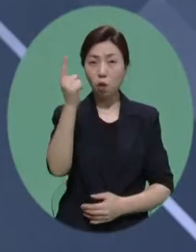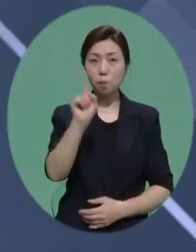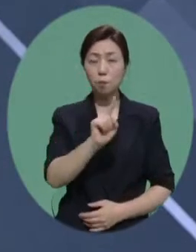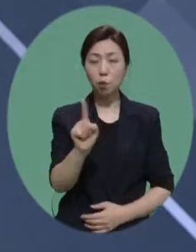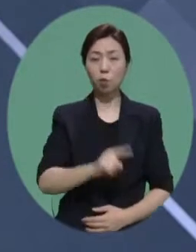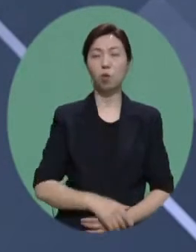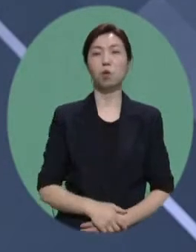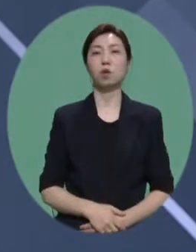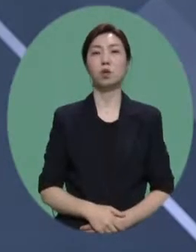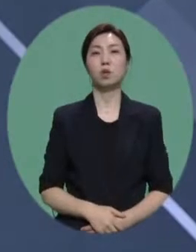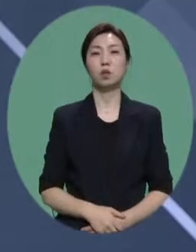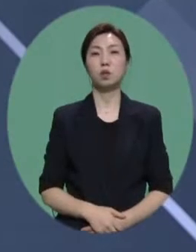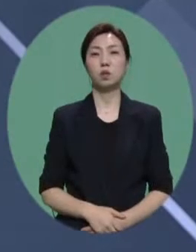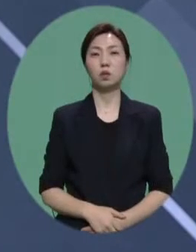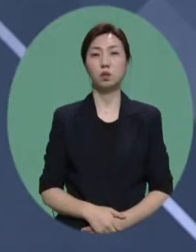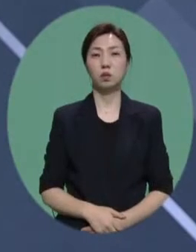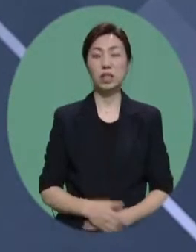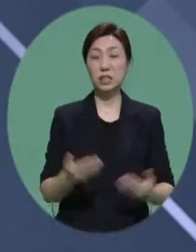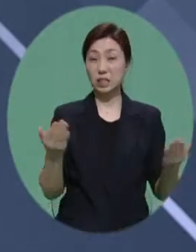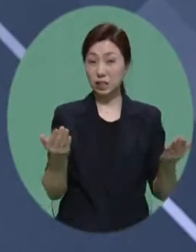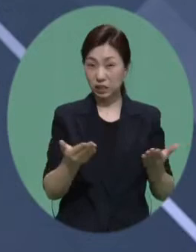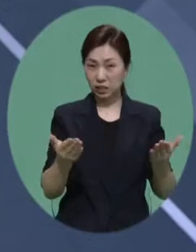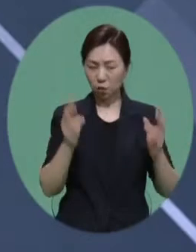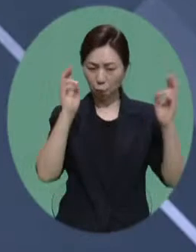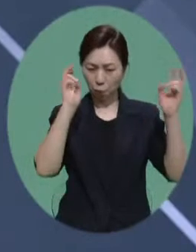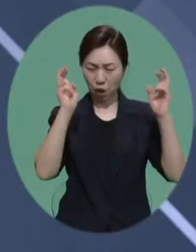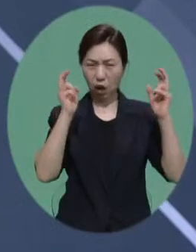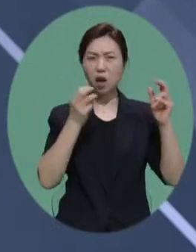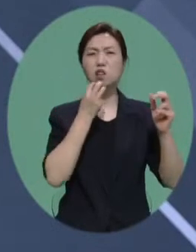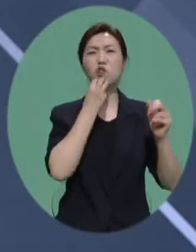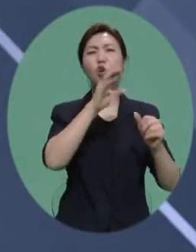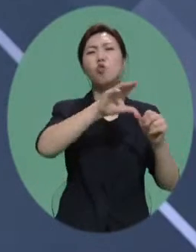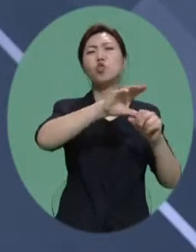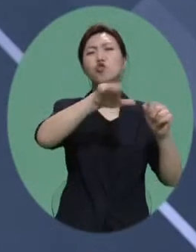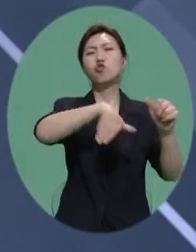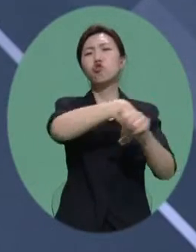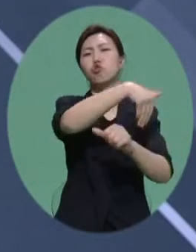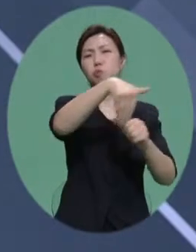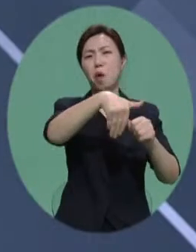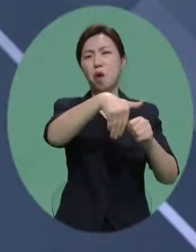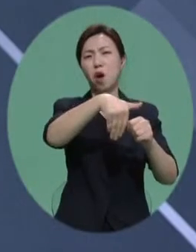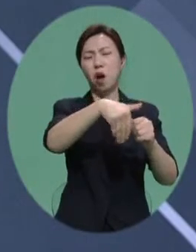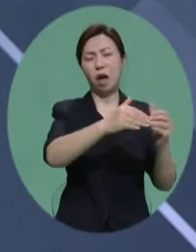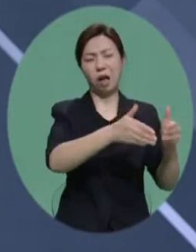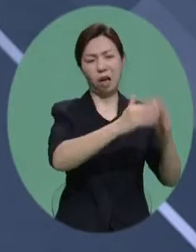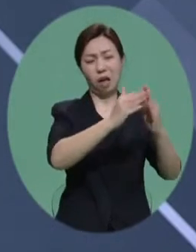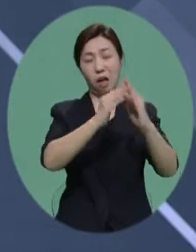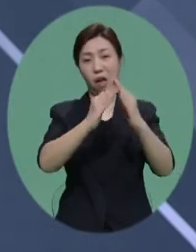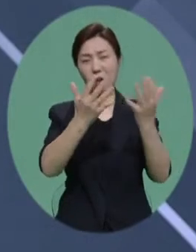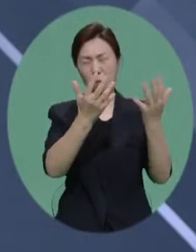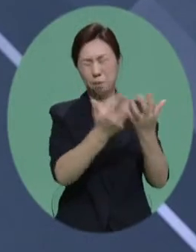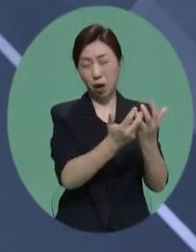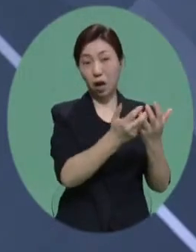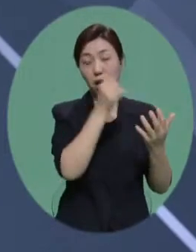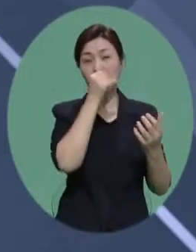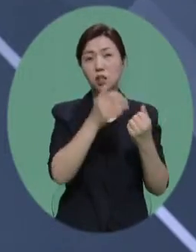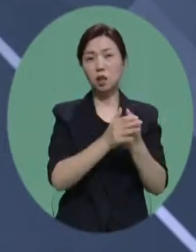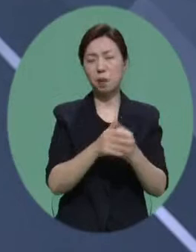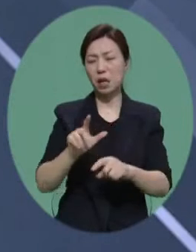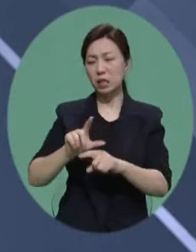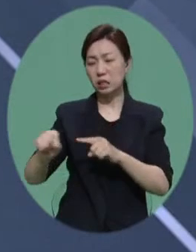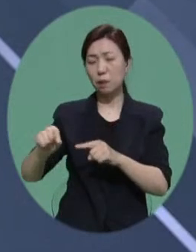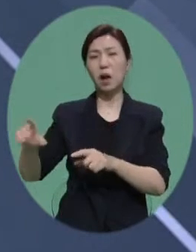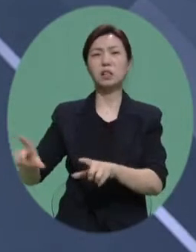엄마는 그런 직장 들이 수도권에 몰려 있다보니까 지역에 있는 청년들이 수도권 으로